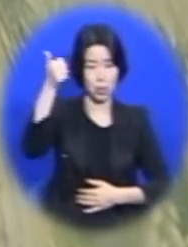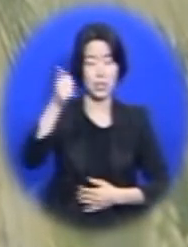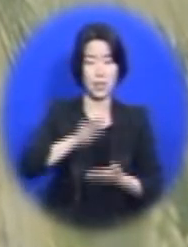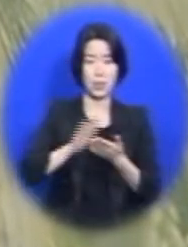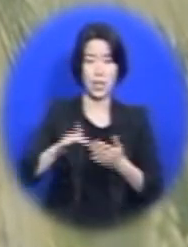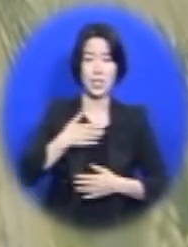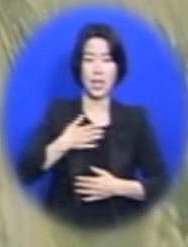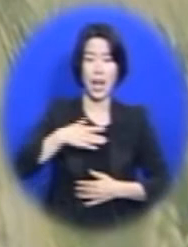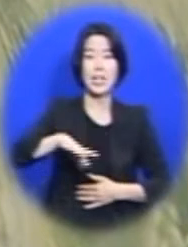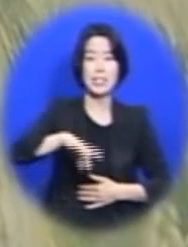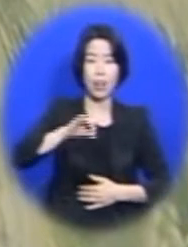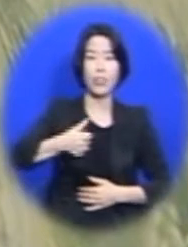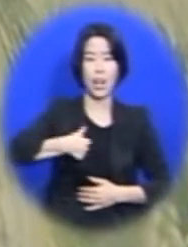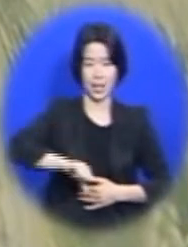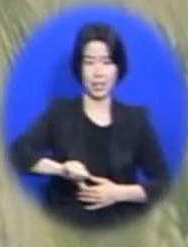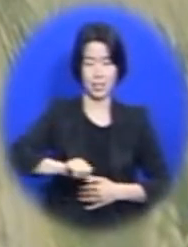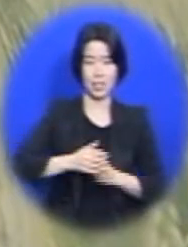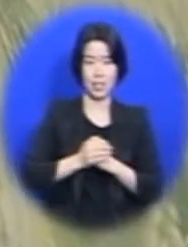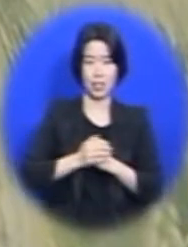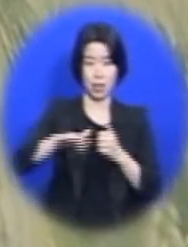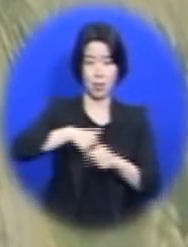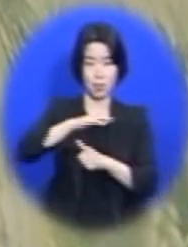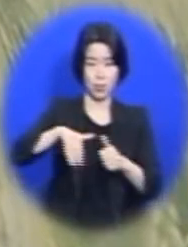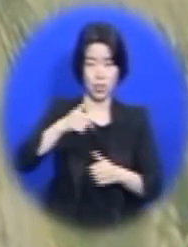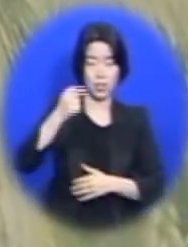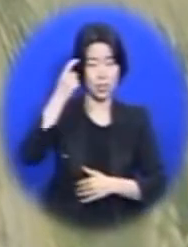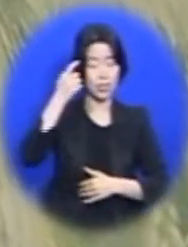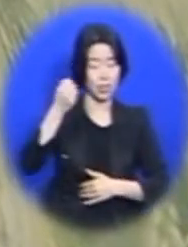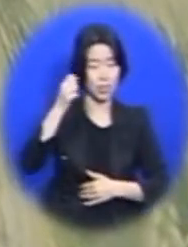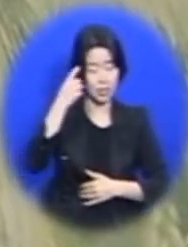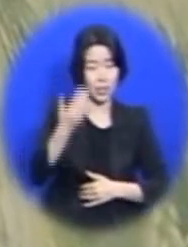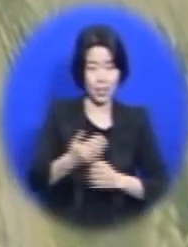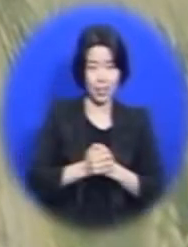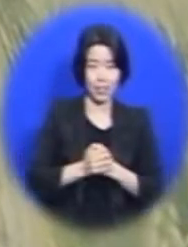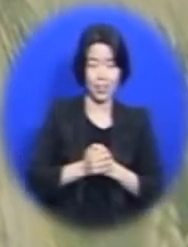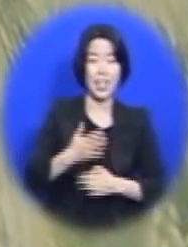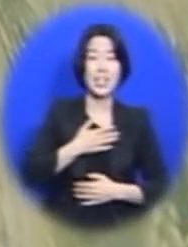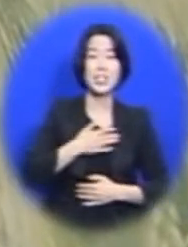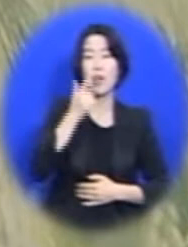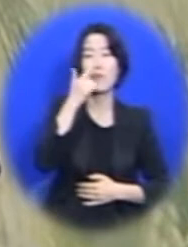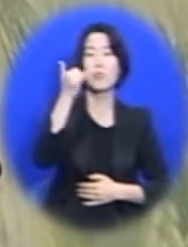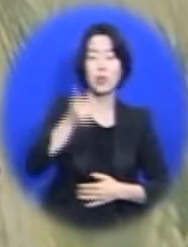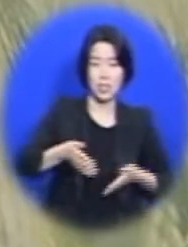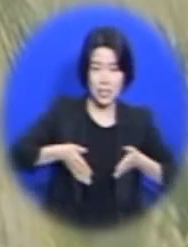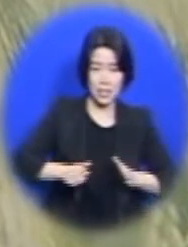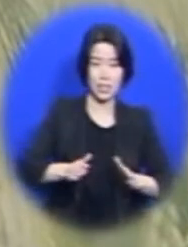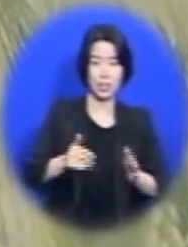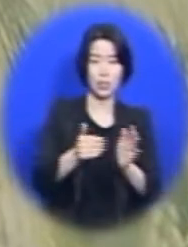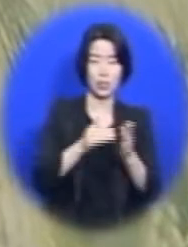첫 아들입니다. 분위기를 짐작하시겠습니까? 저희 부모님이 저를